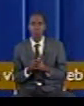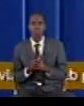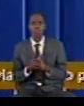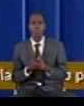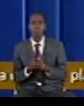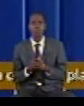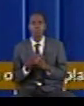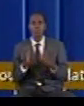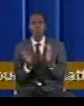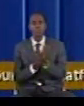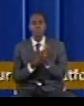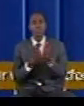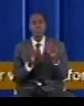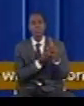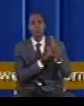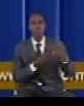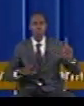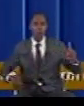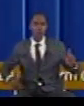Praise the Lord!